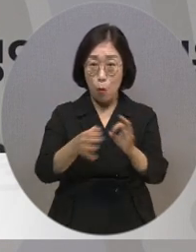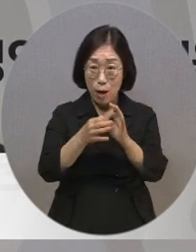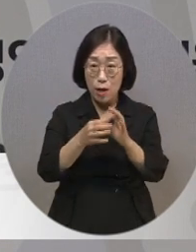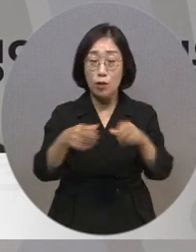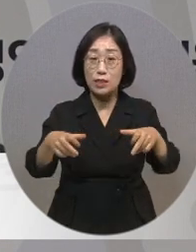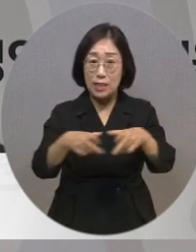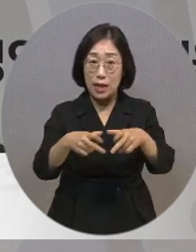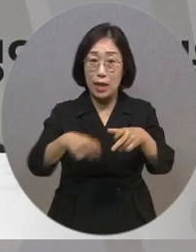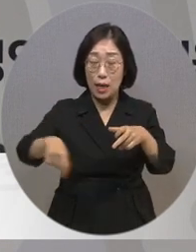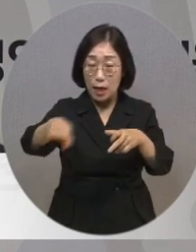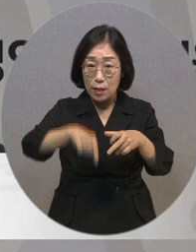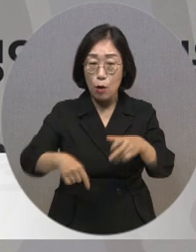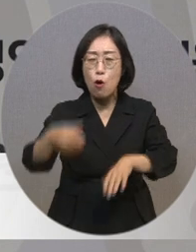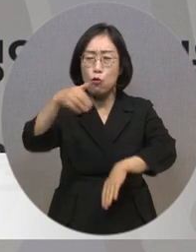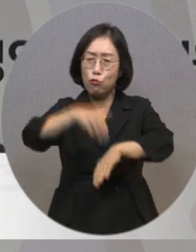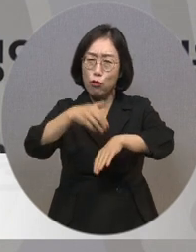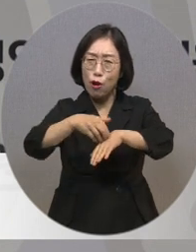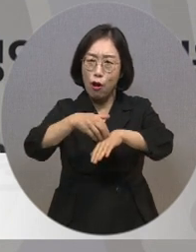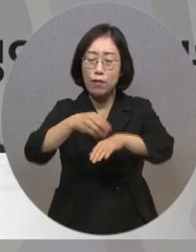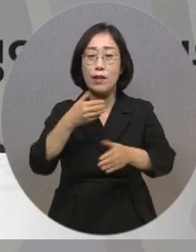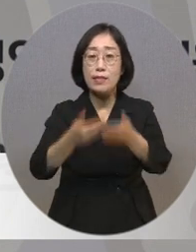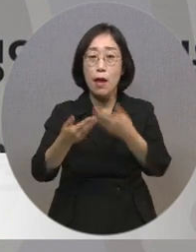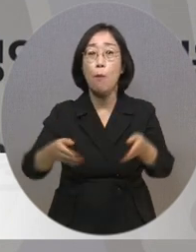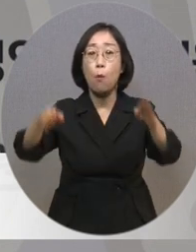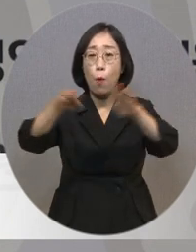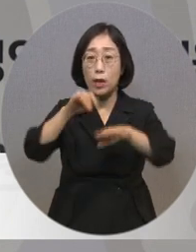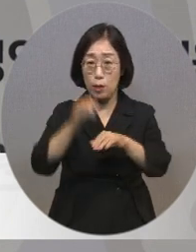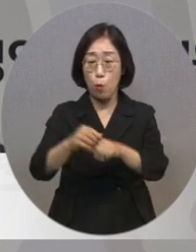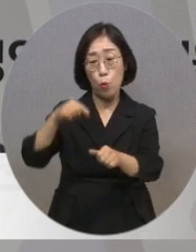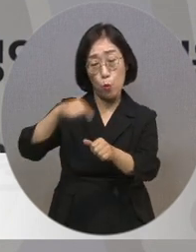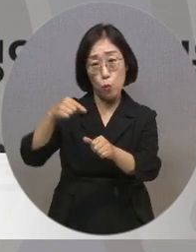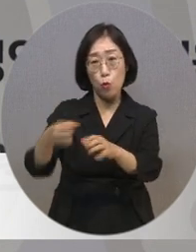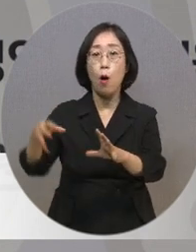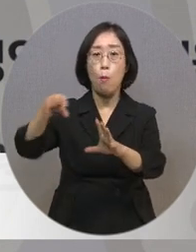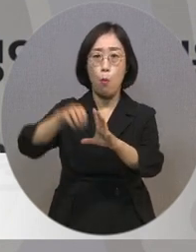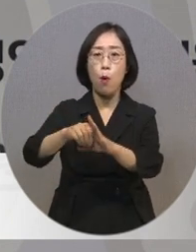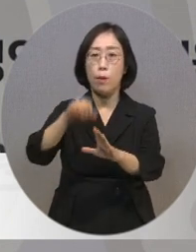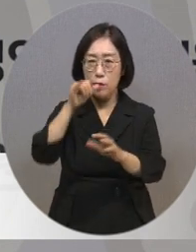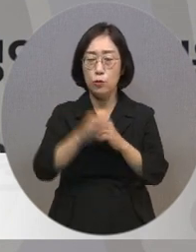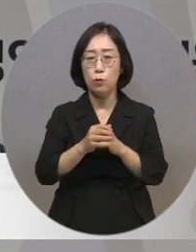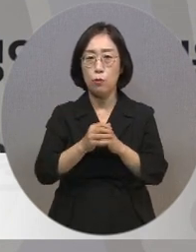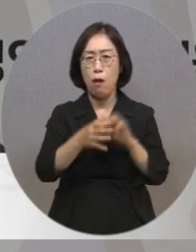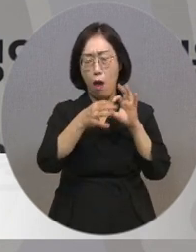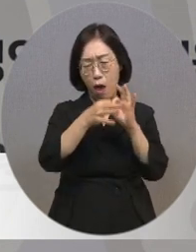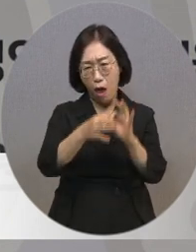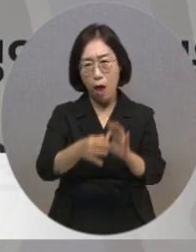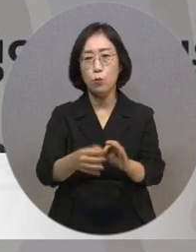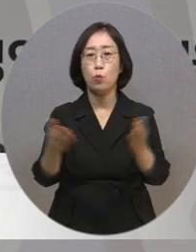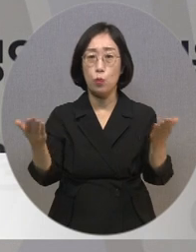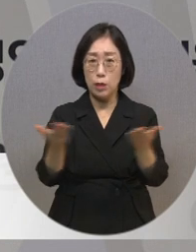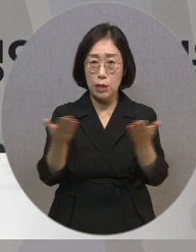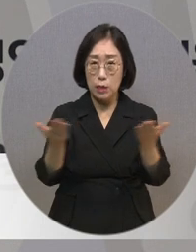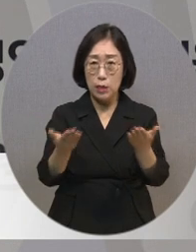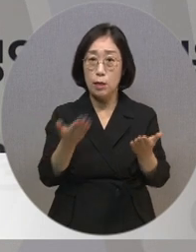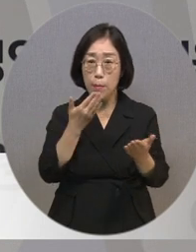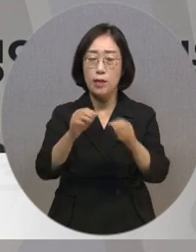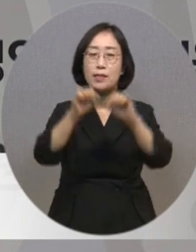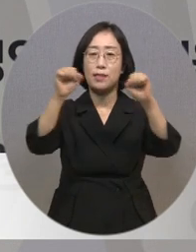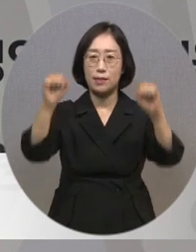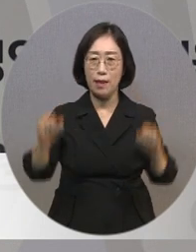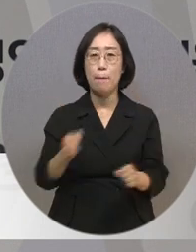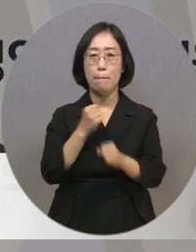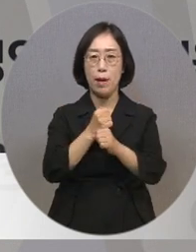됐고 또 교육 과정으로도 이렇게 앉혀져서 영속적으로 이렇게 할 수 있는 구조가 마련이